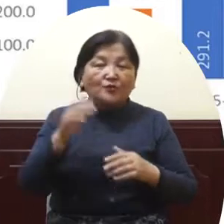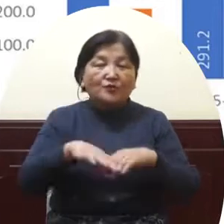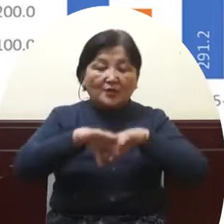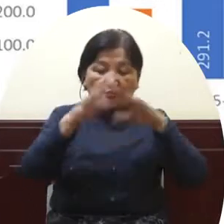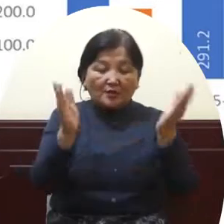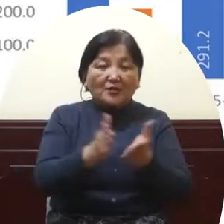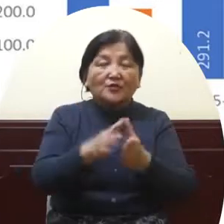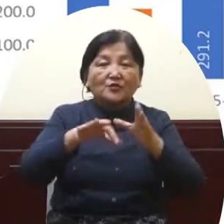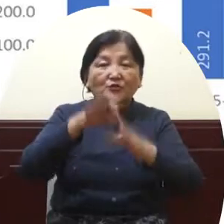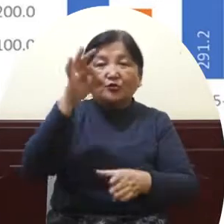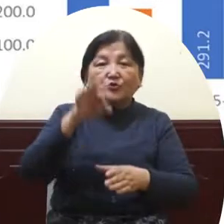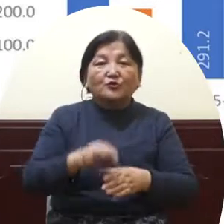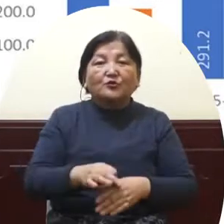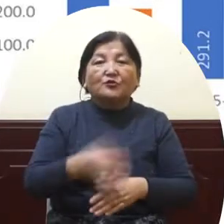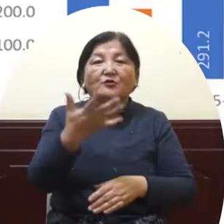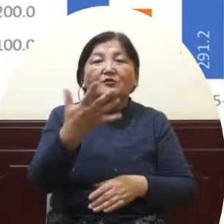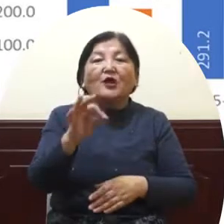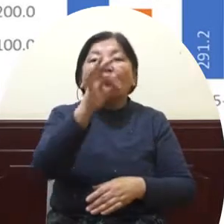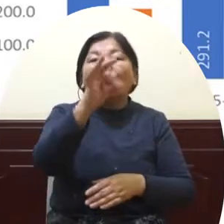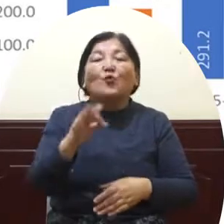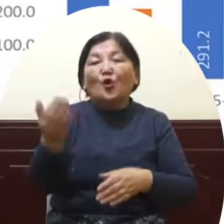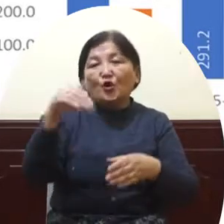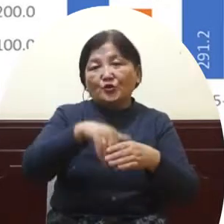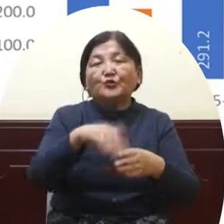нийт сонгогчдын 50% л оролцсон байна.